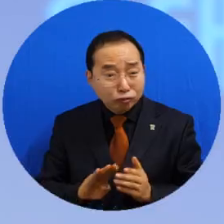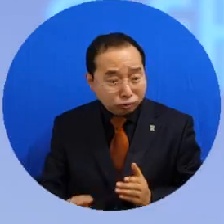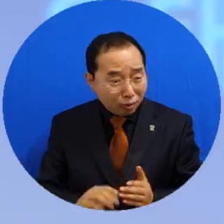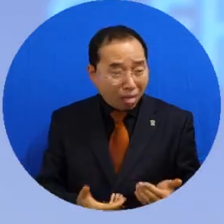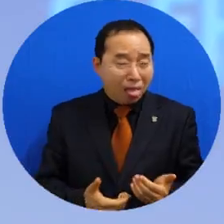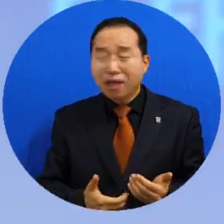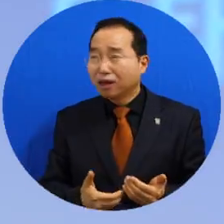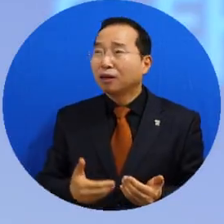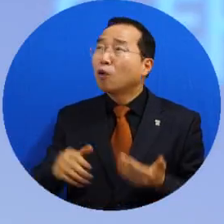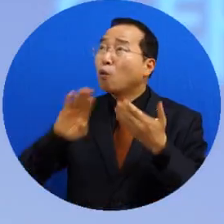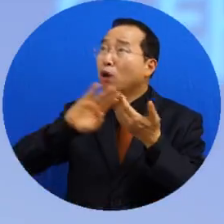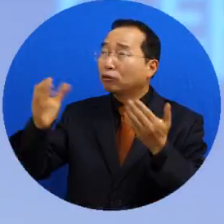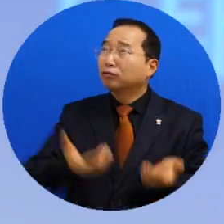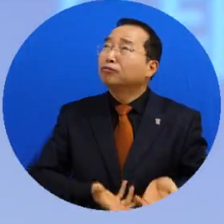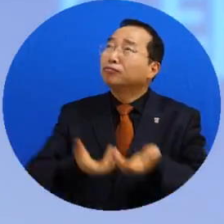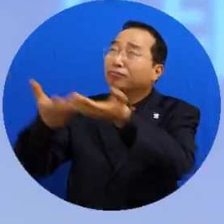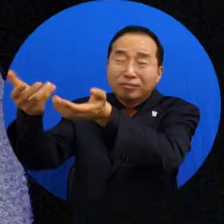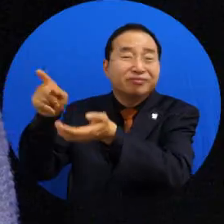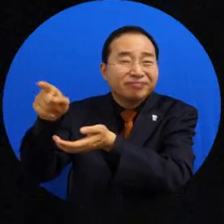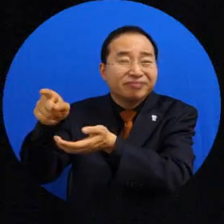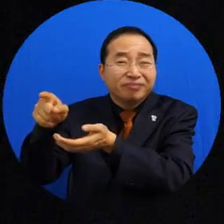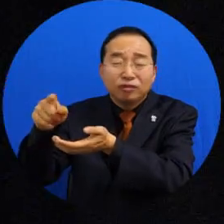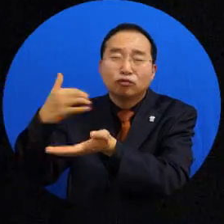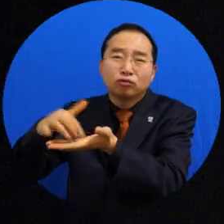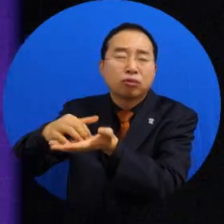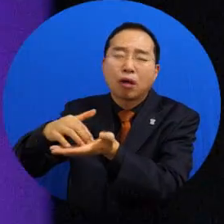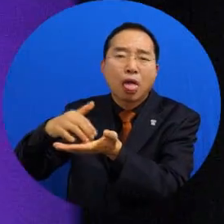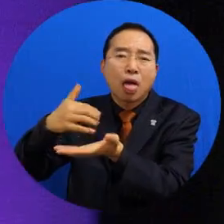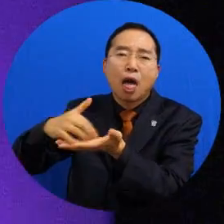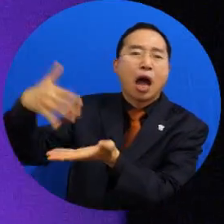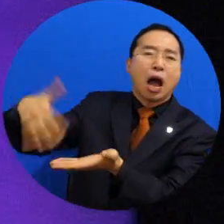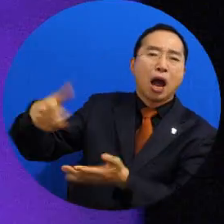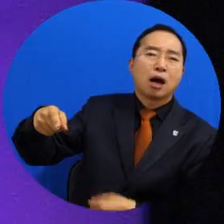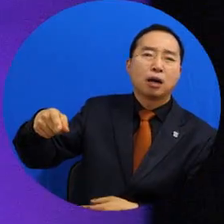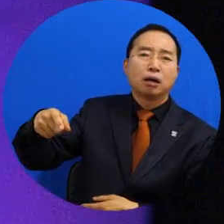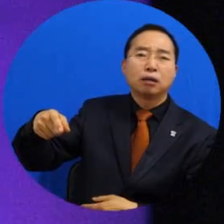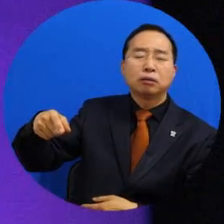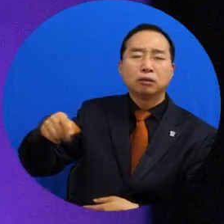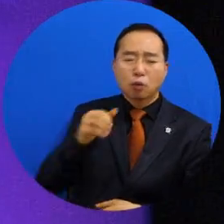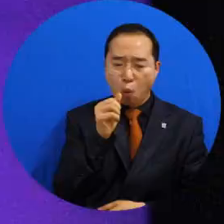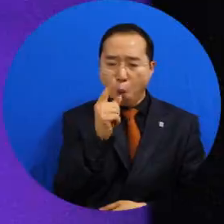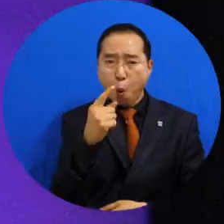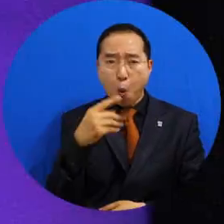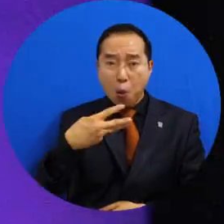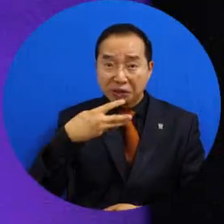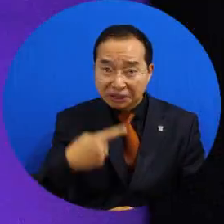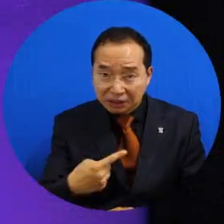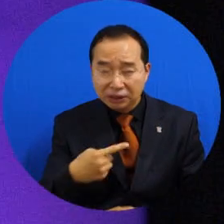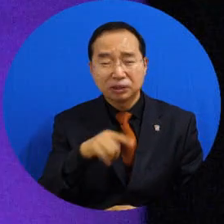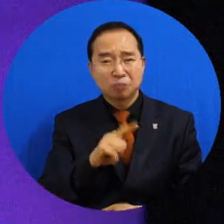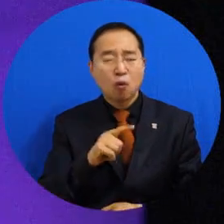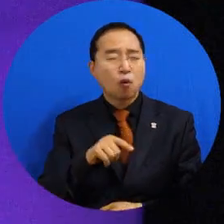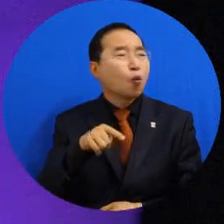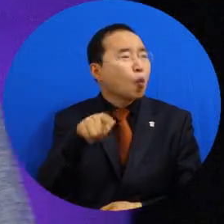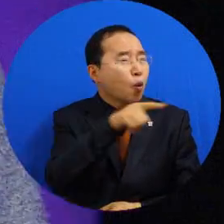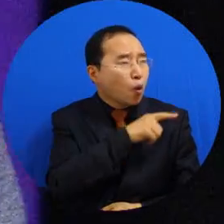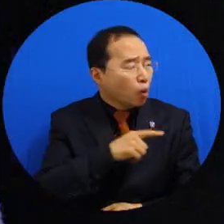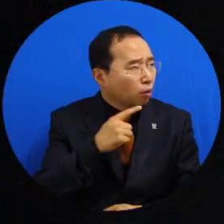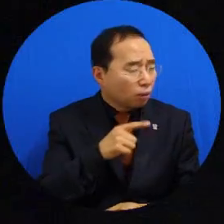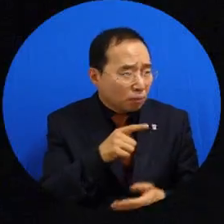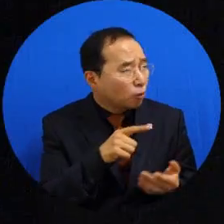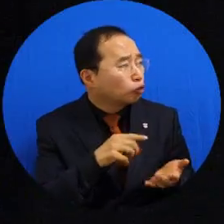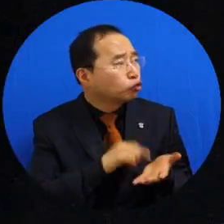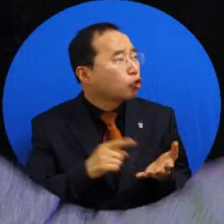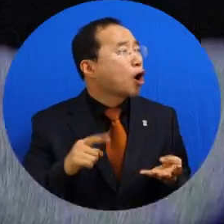입양아의 수치는 사실 계산하기 어려워요. 그나마 남아있는 홀트나 여러 다른 비영리